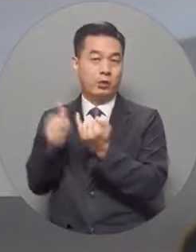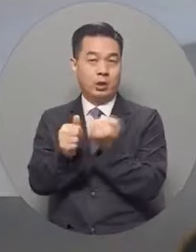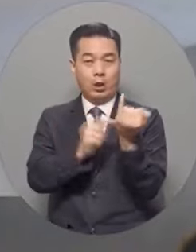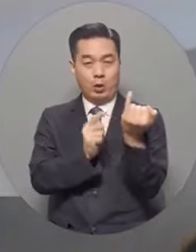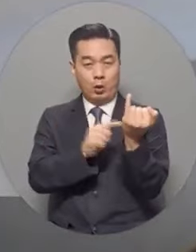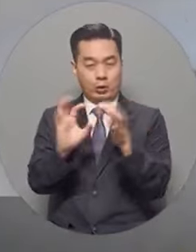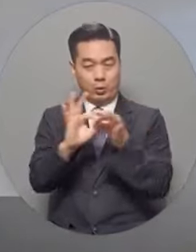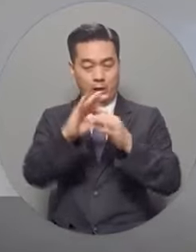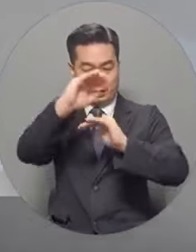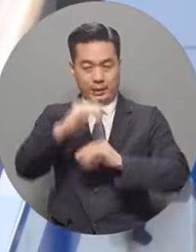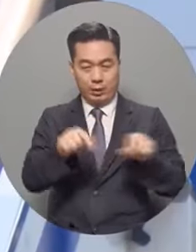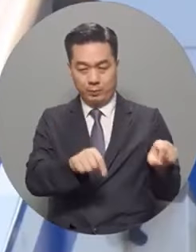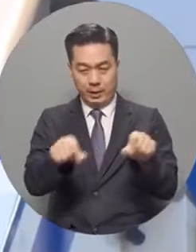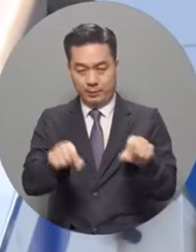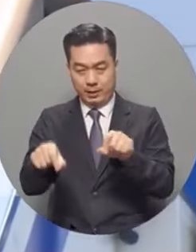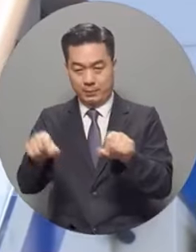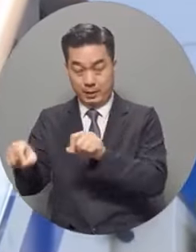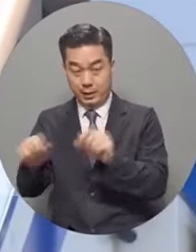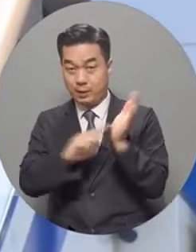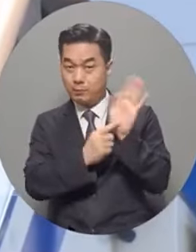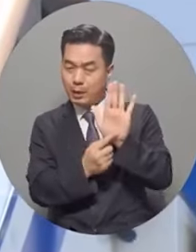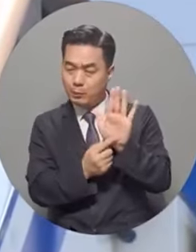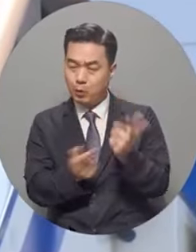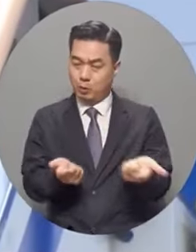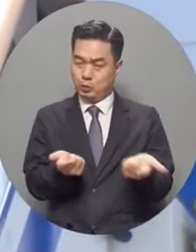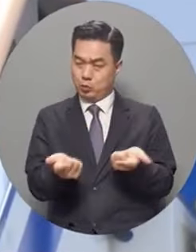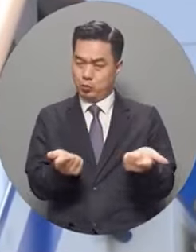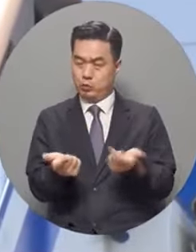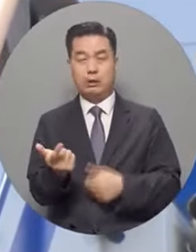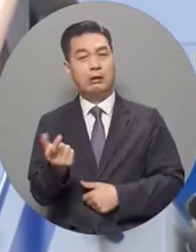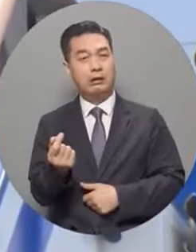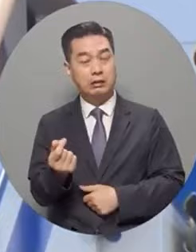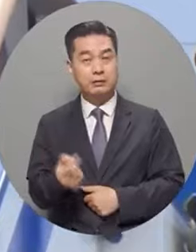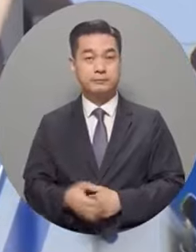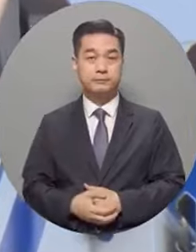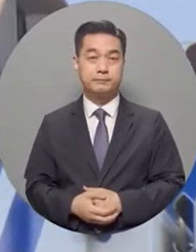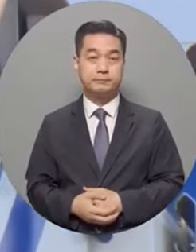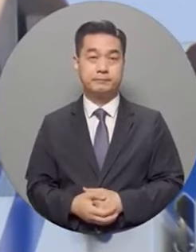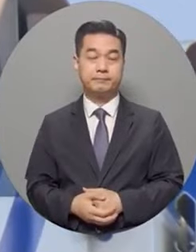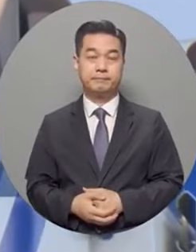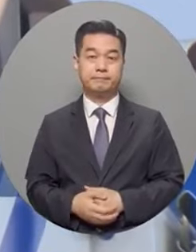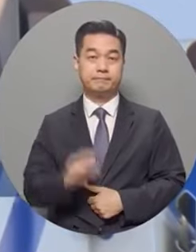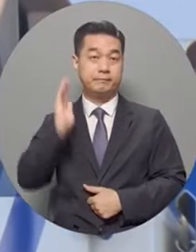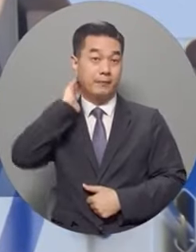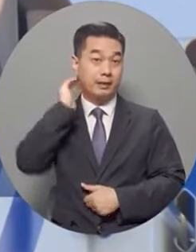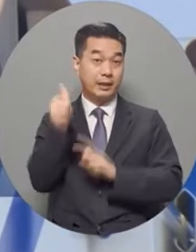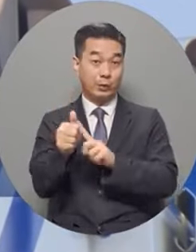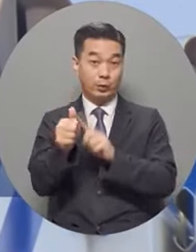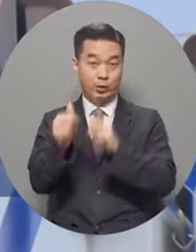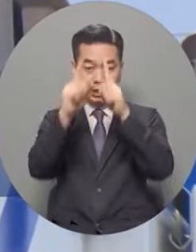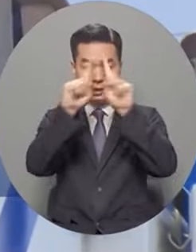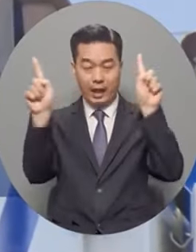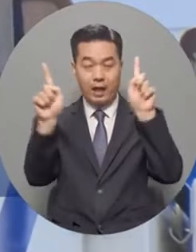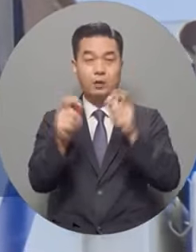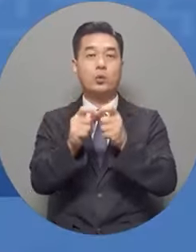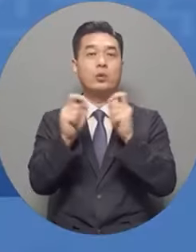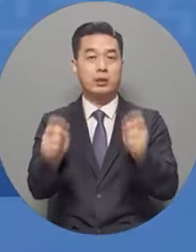권익위가 발표 시점마저 조율한 것 아니냐는 비판이 나옵니다. 대통령의 대학 동기